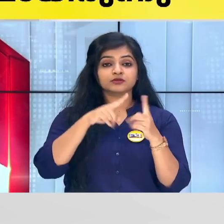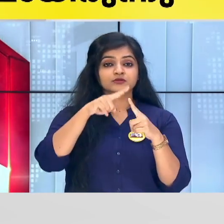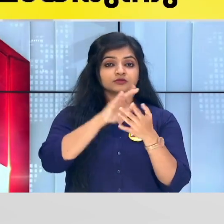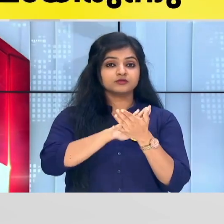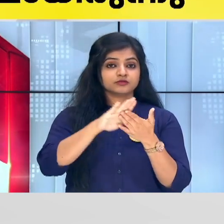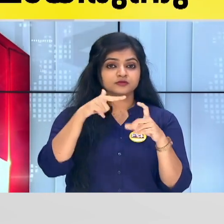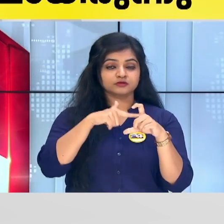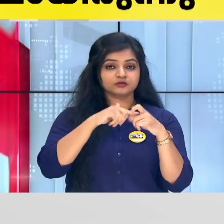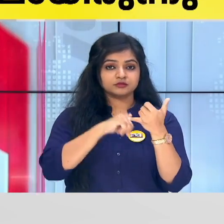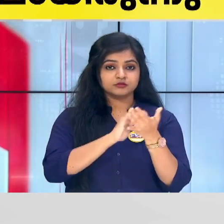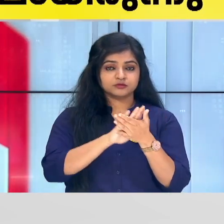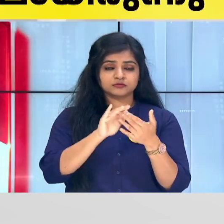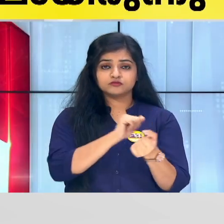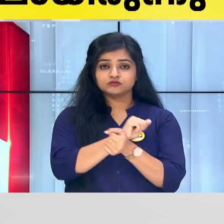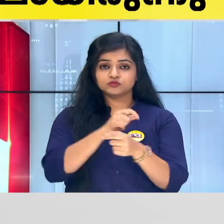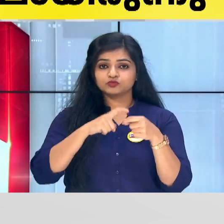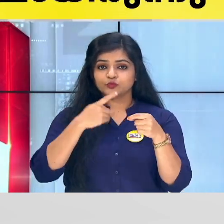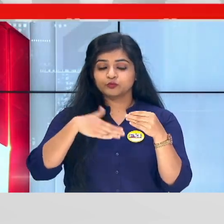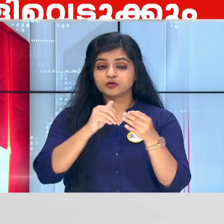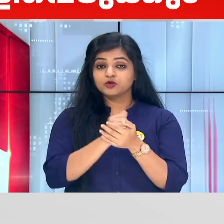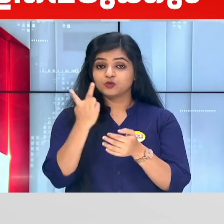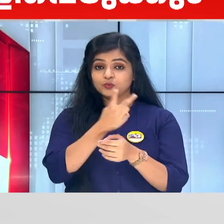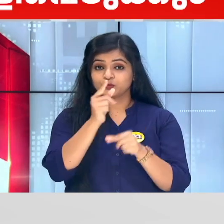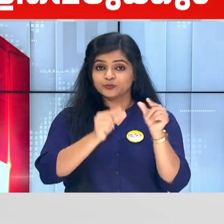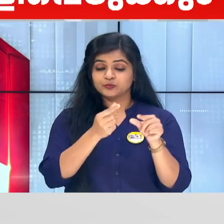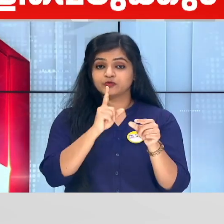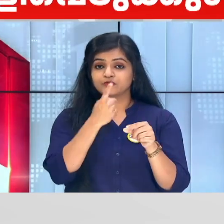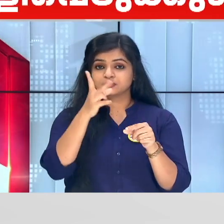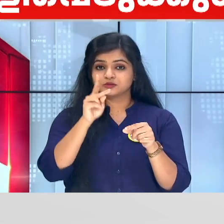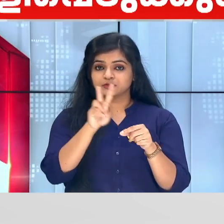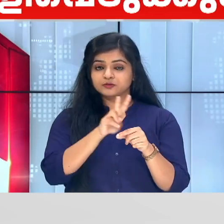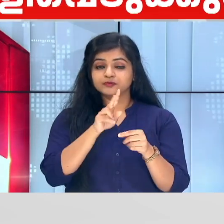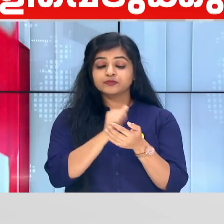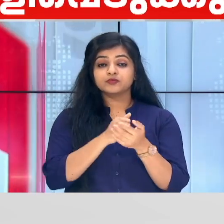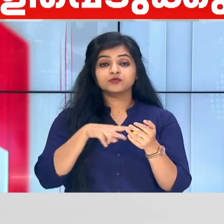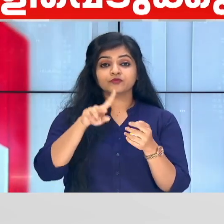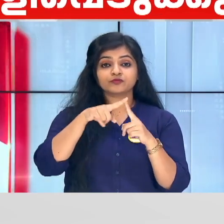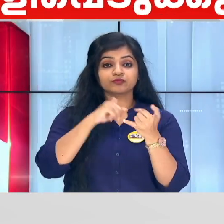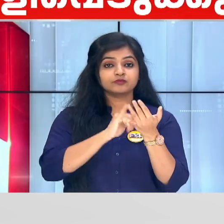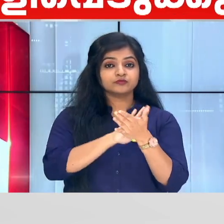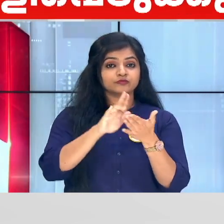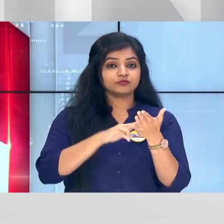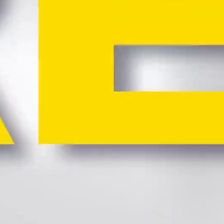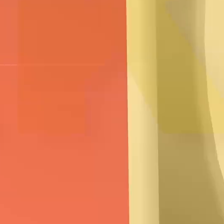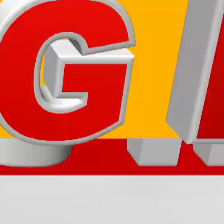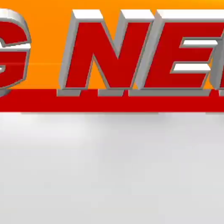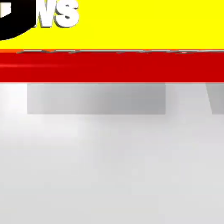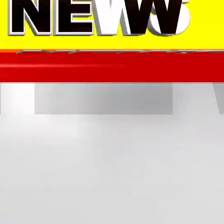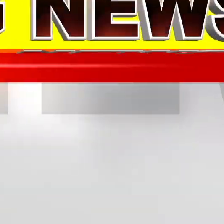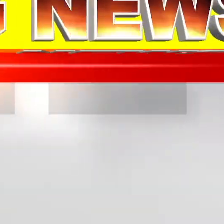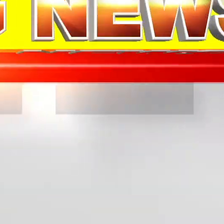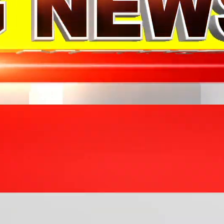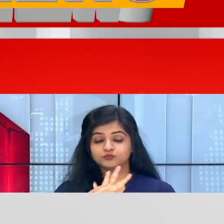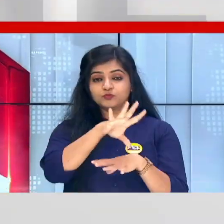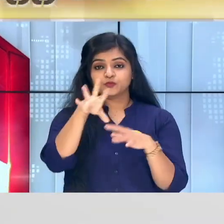പോലീസിന്റെ ഭാഗത്തുനിന്നുണ്ടാകും. കാരണം ഈ കേസിൽ 2 പേരെയും അതുപോലെ തന്നെ ഈ വിഷ്ണുവിന്റെ അമ്മയെയും ഈ 3 പേരെയും ഒരുമിച്ചിരുത്തി ചോദ്യം